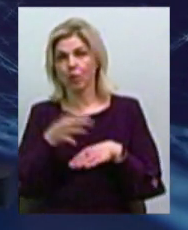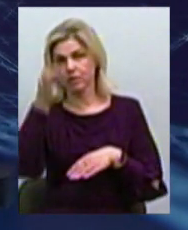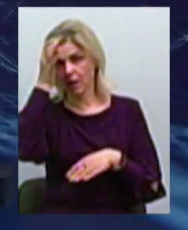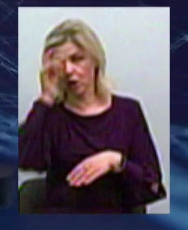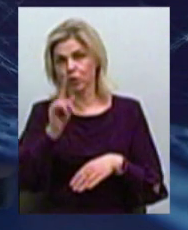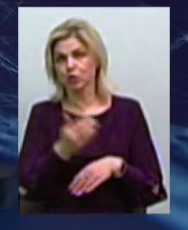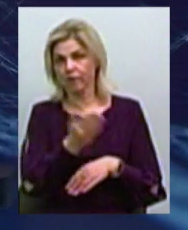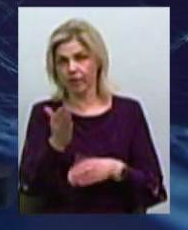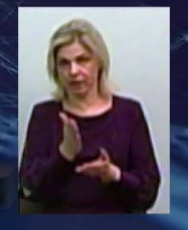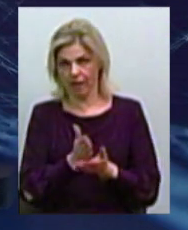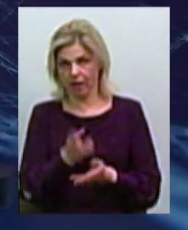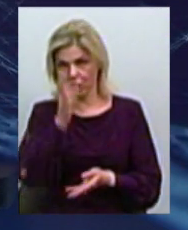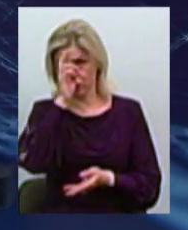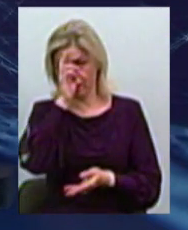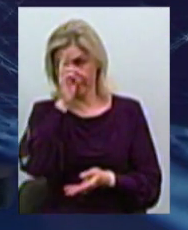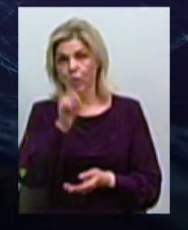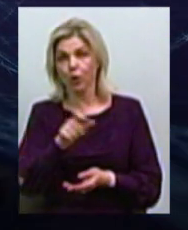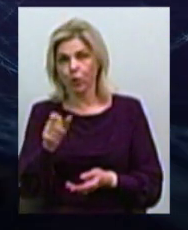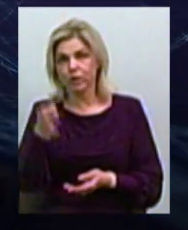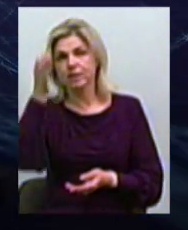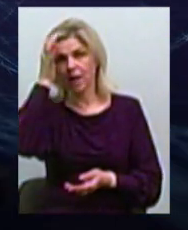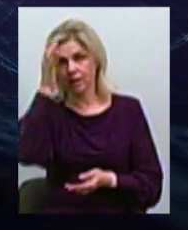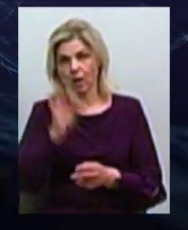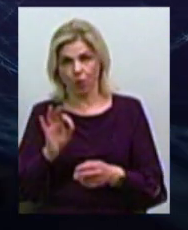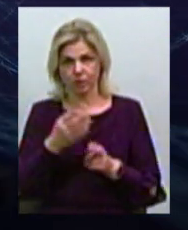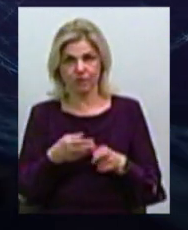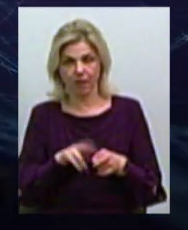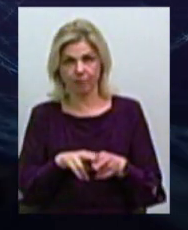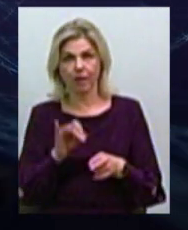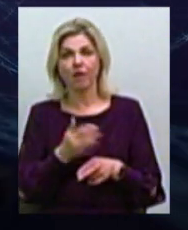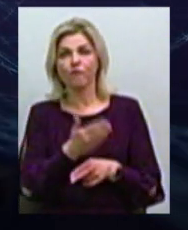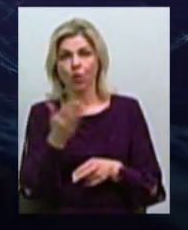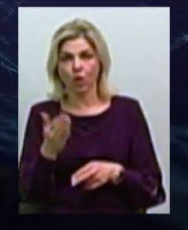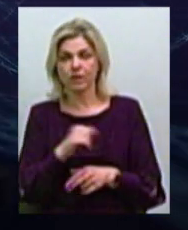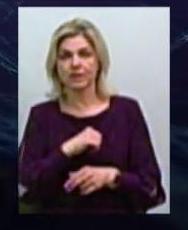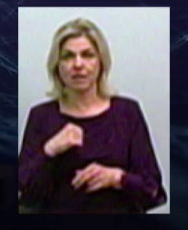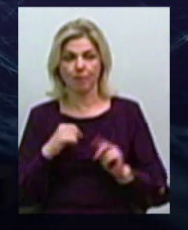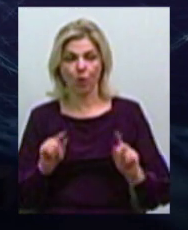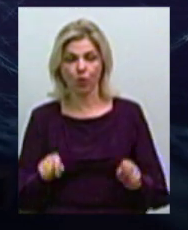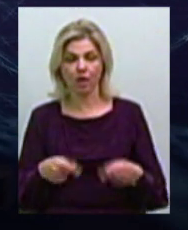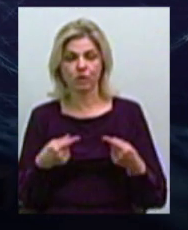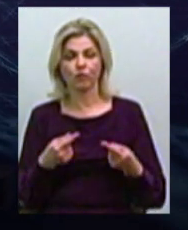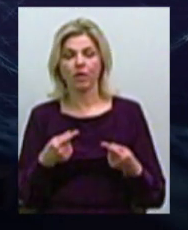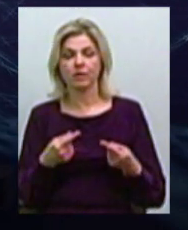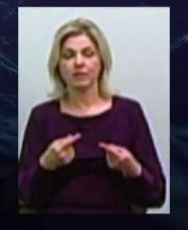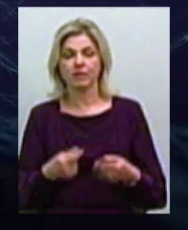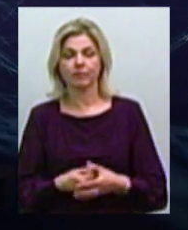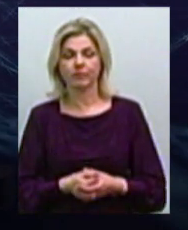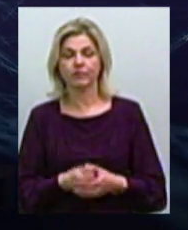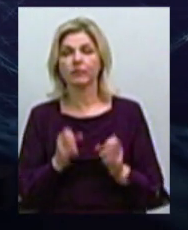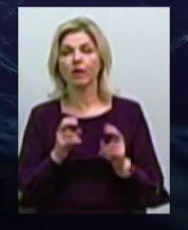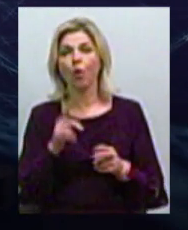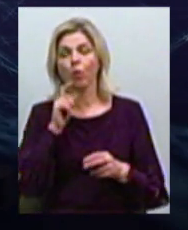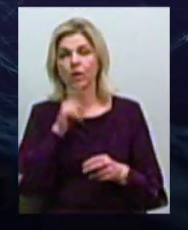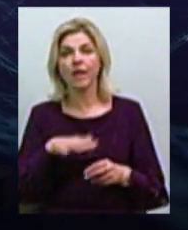є держава. Люди про це згадали. І вони, власне, самоорганізувалися, як українці